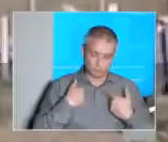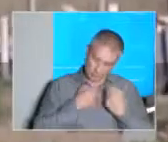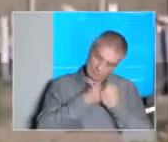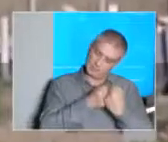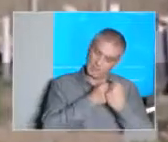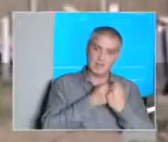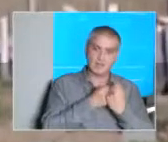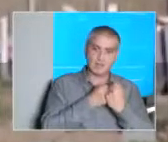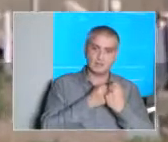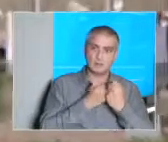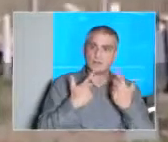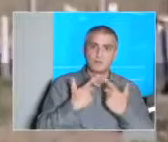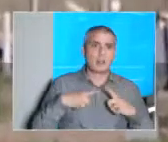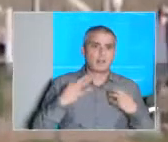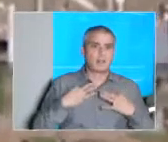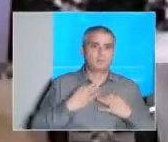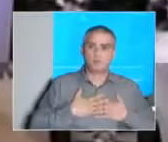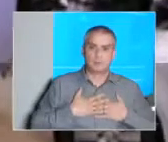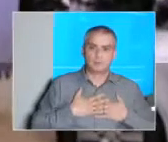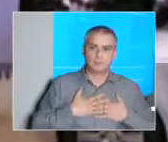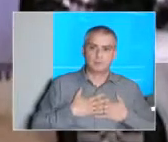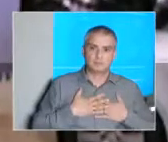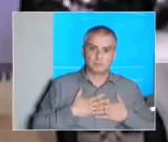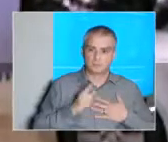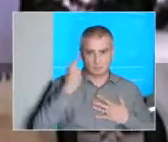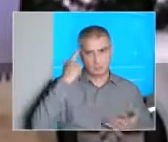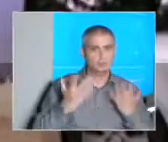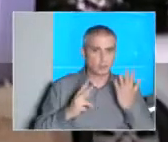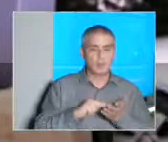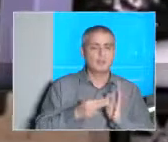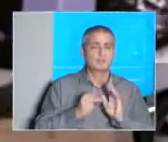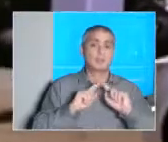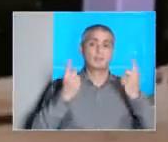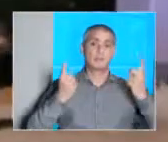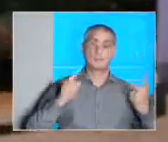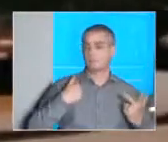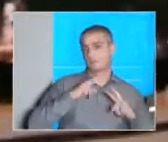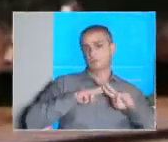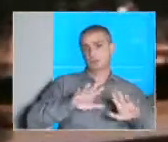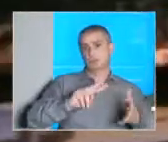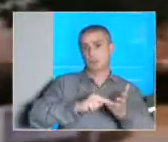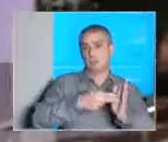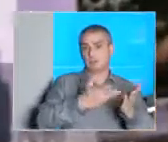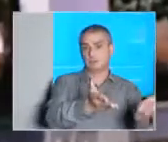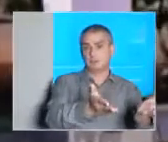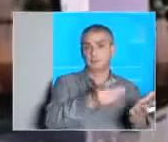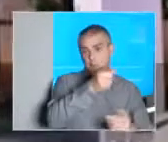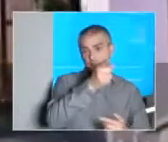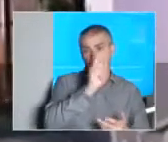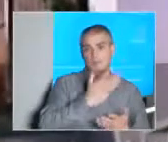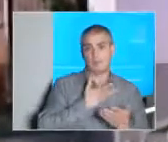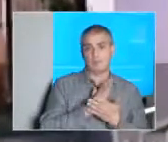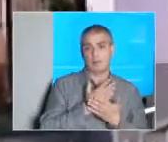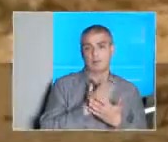נאבק את מלחמת חיי, אם תרצה, יש כאן שיקולים אסטרטגיים אחרים, אבל אני משאיר את זה לאסטרטגיים שהם אשר צריכים